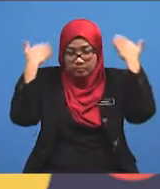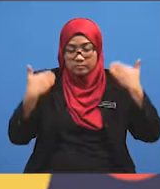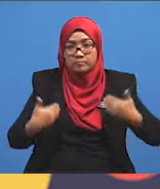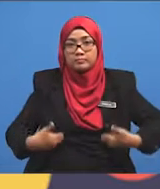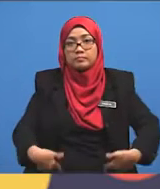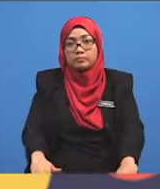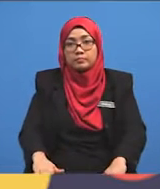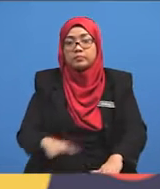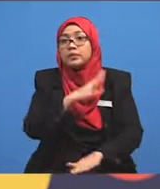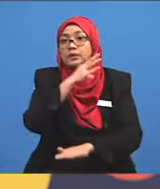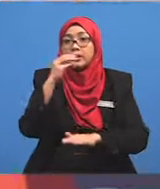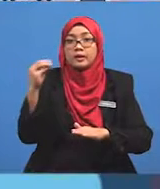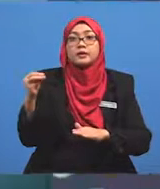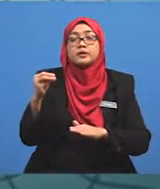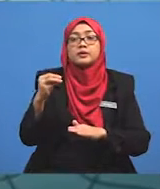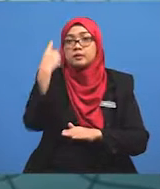tangan.